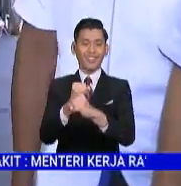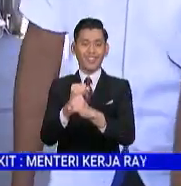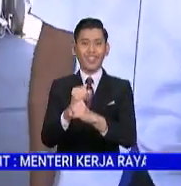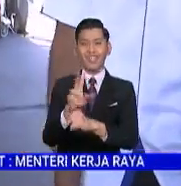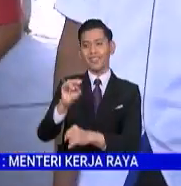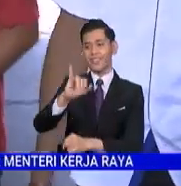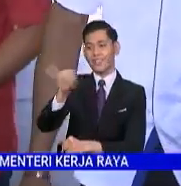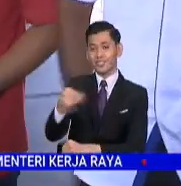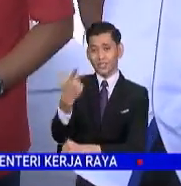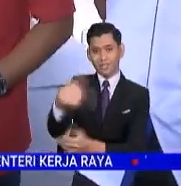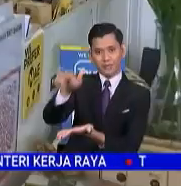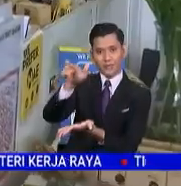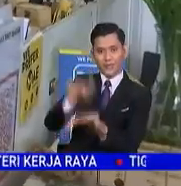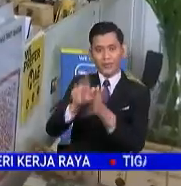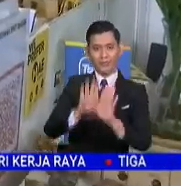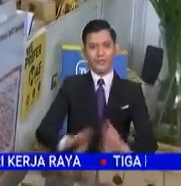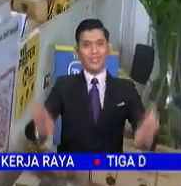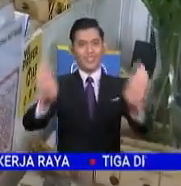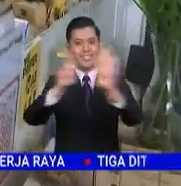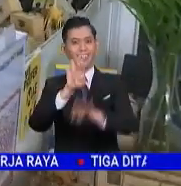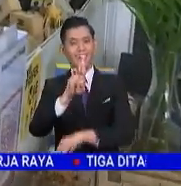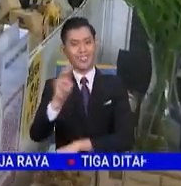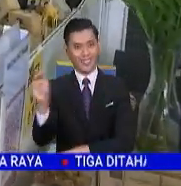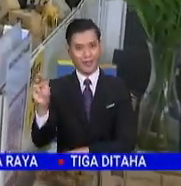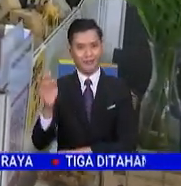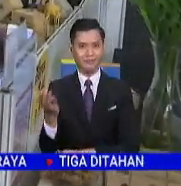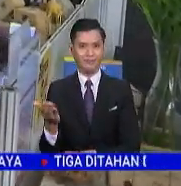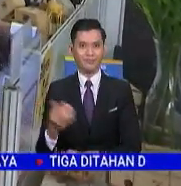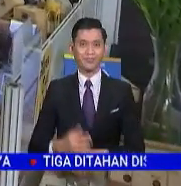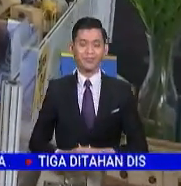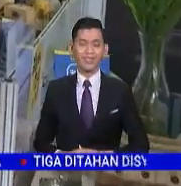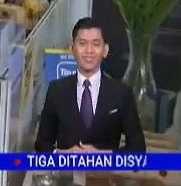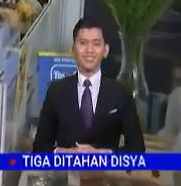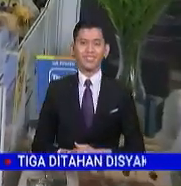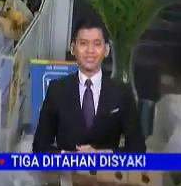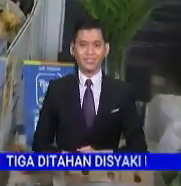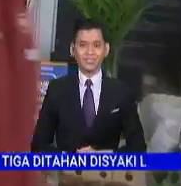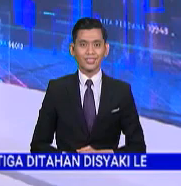Muhammad Najib Mazhur, Berita RTM.